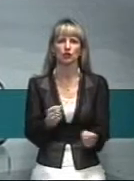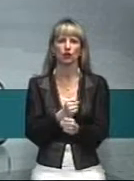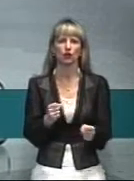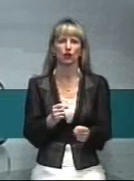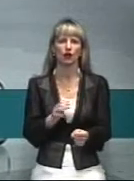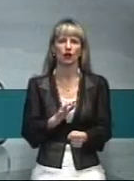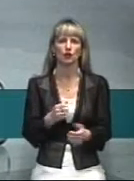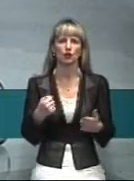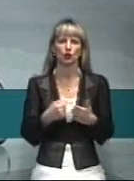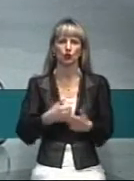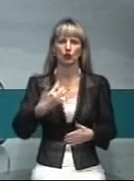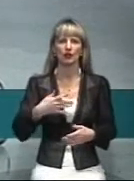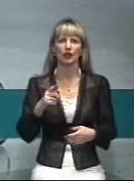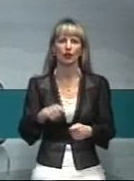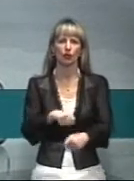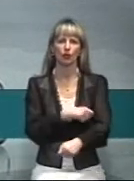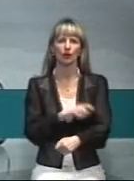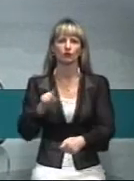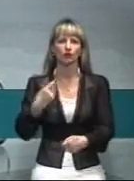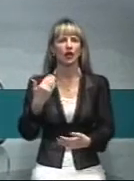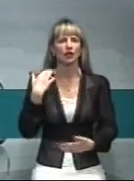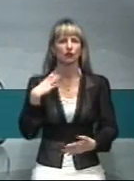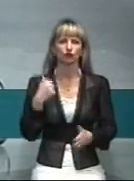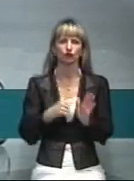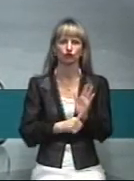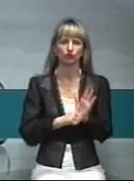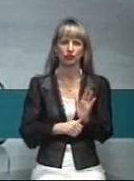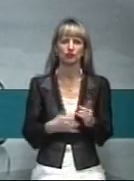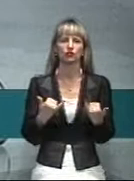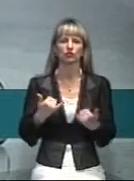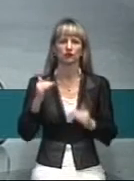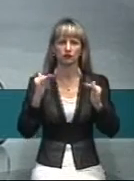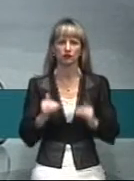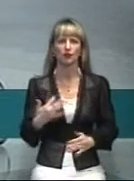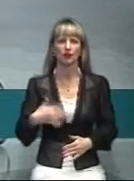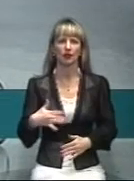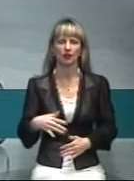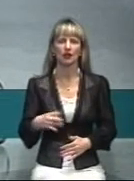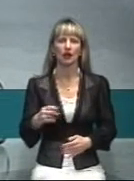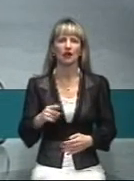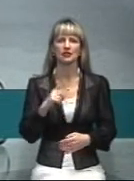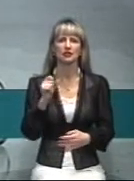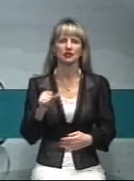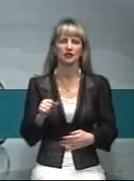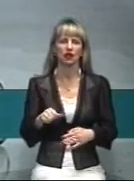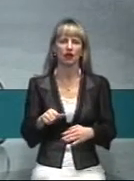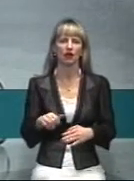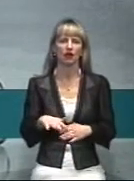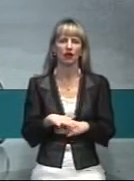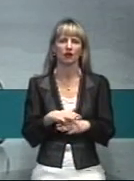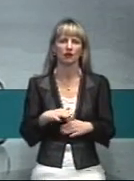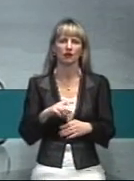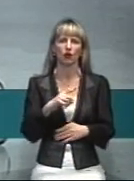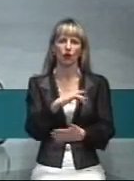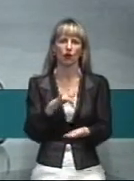50 км за годину. Бо раніше було 60, прийняті зміни, тепер 50, а поза населеним пунктом 90 км на годину. Тобто просто